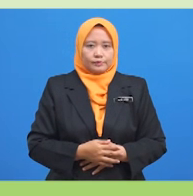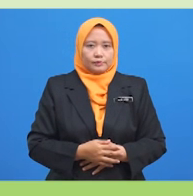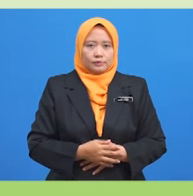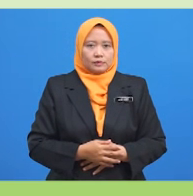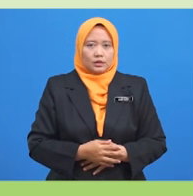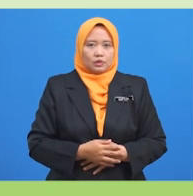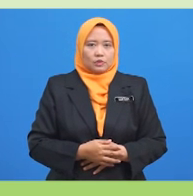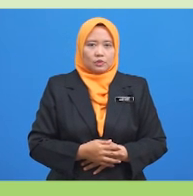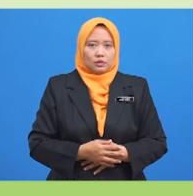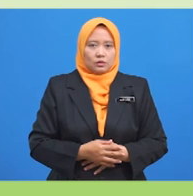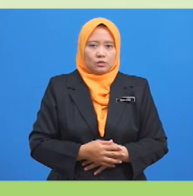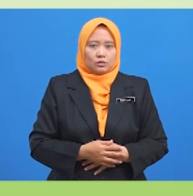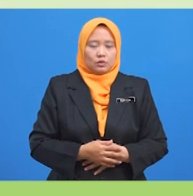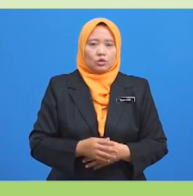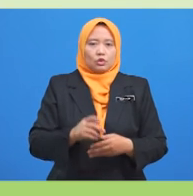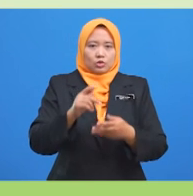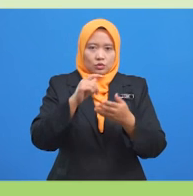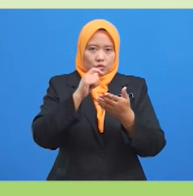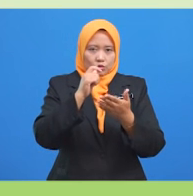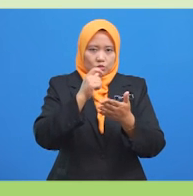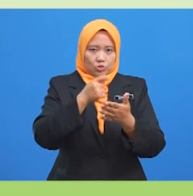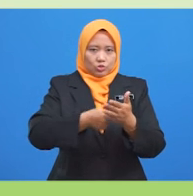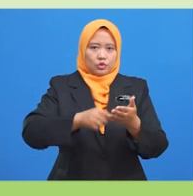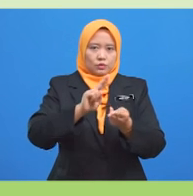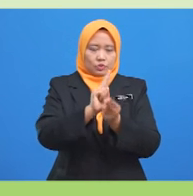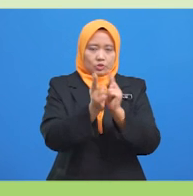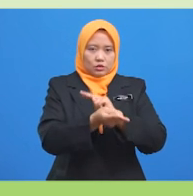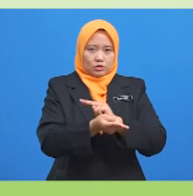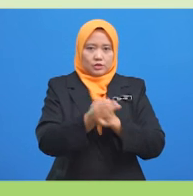RM100. Kos berubah sama dengan jumlah kos,